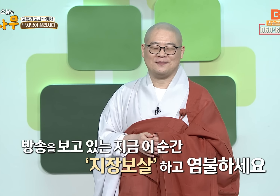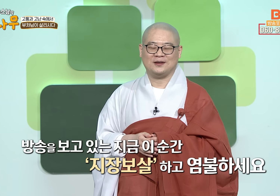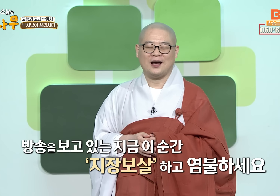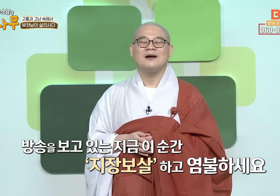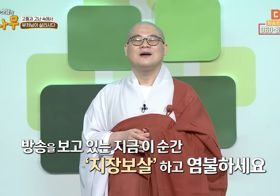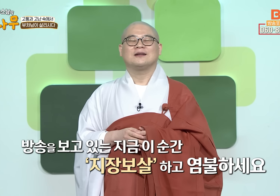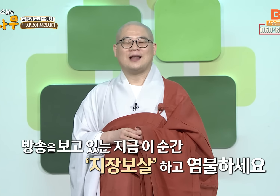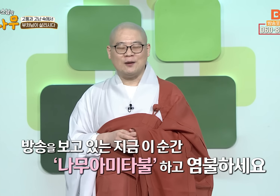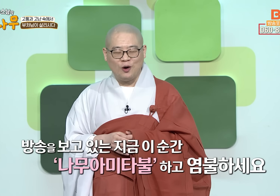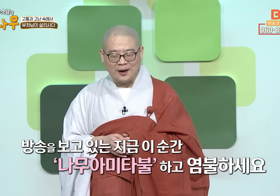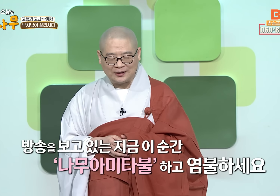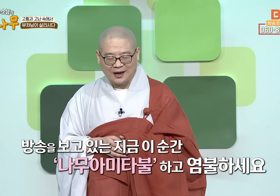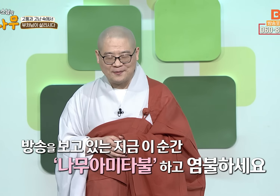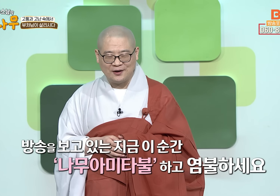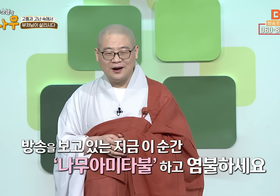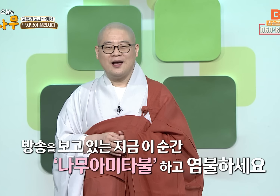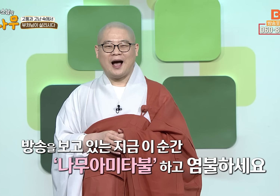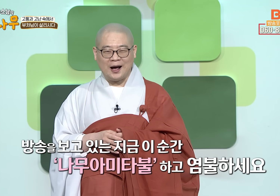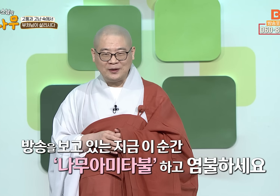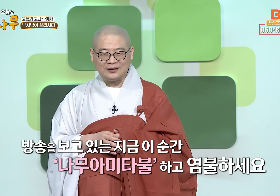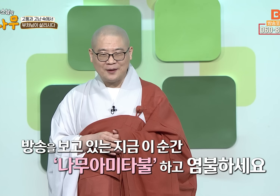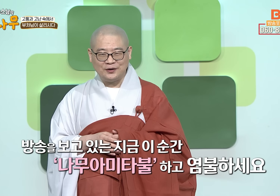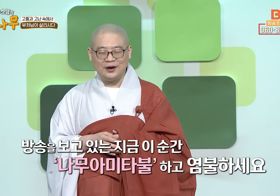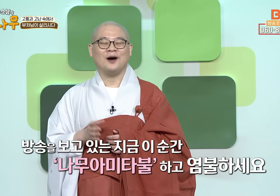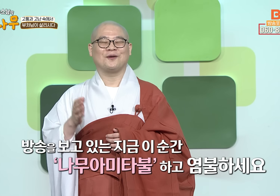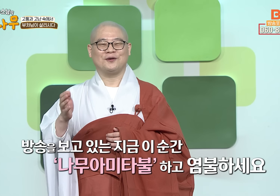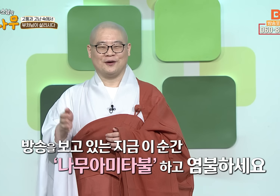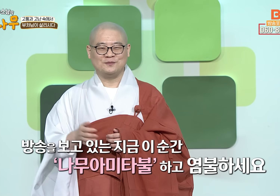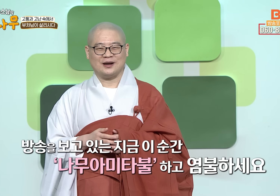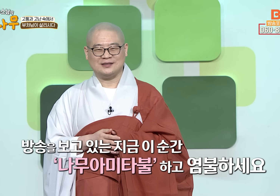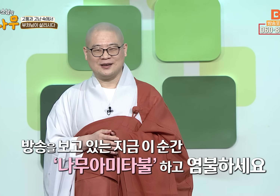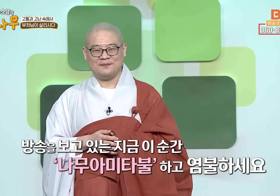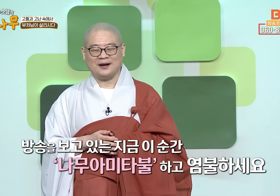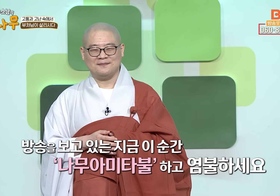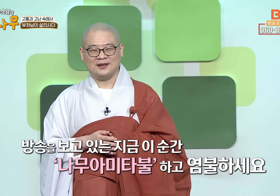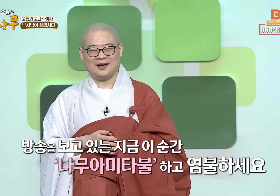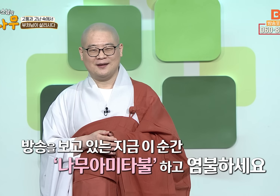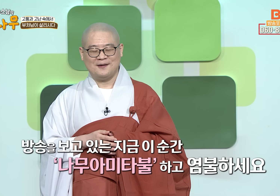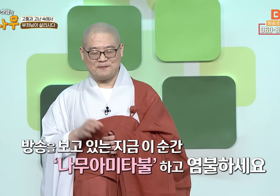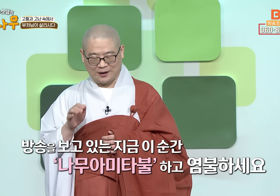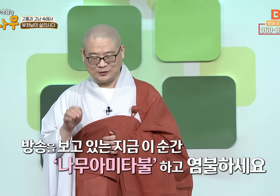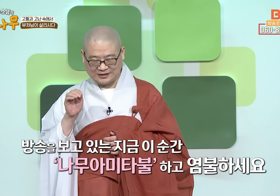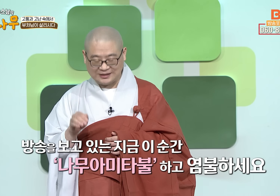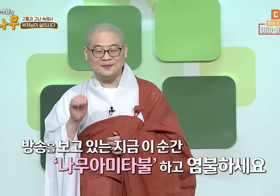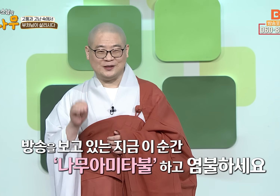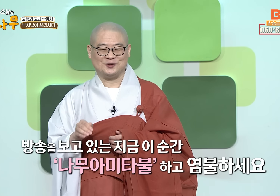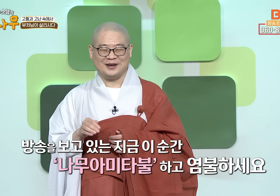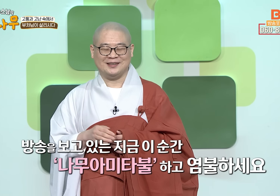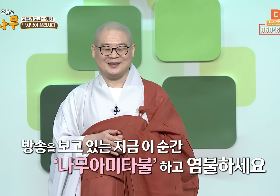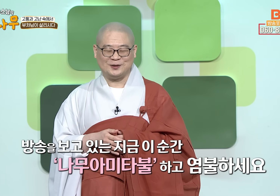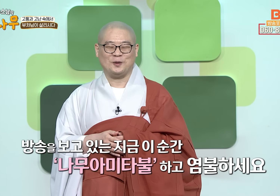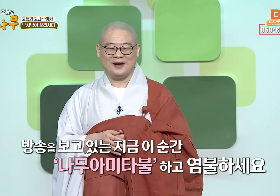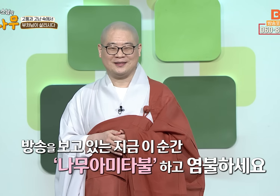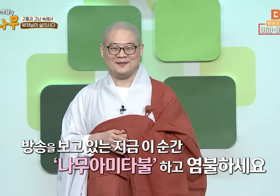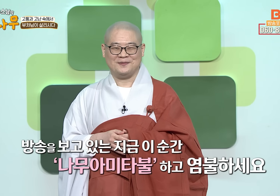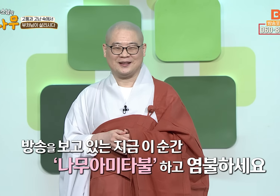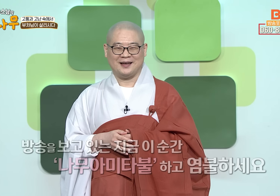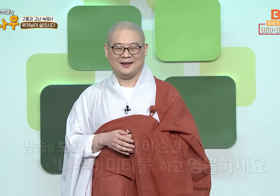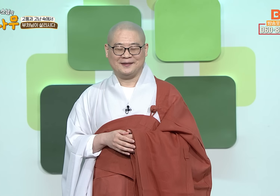하시기 바랍니다 나무아미타불 아미타불 하고 염불 하시기 바랍니다 바로 지금이 순간이